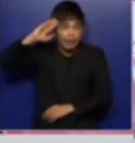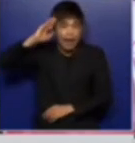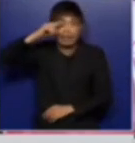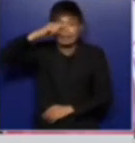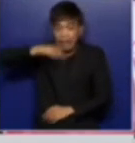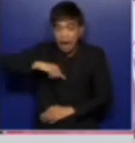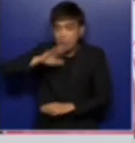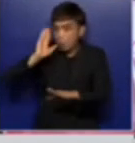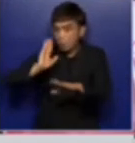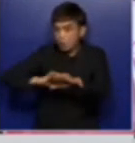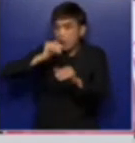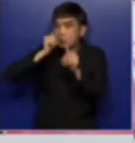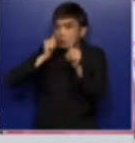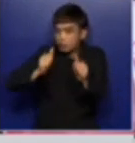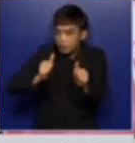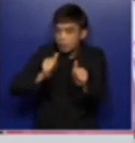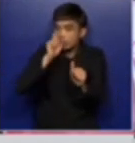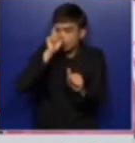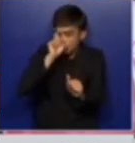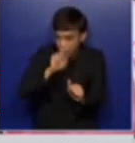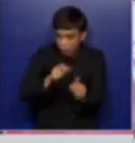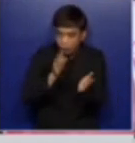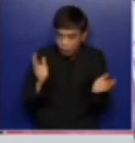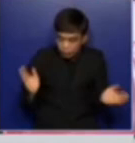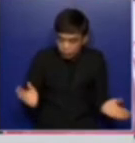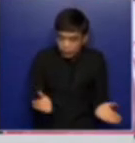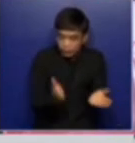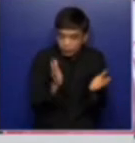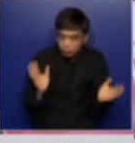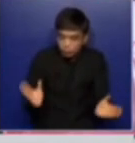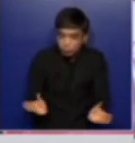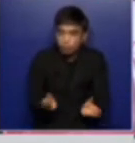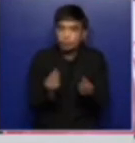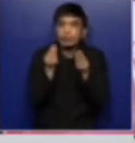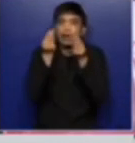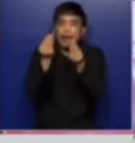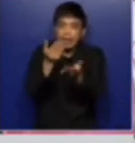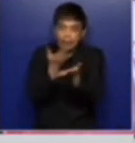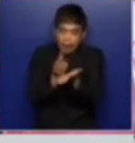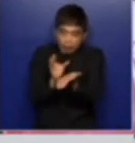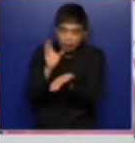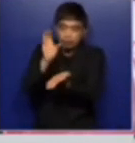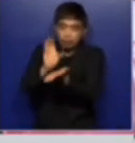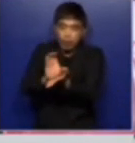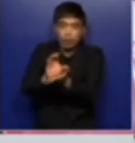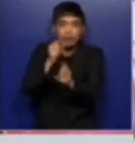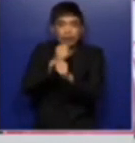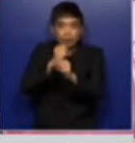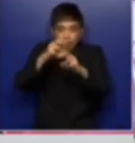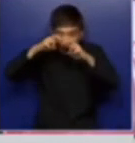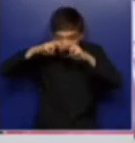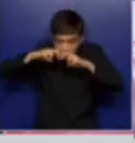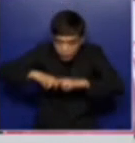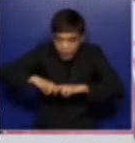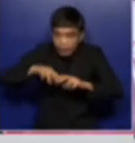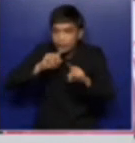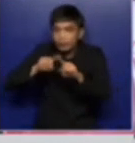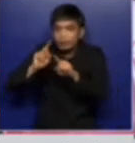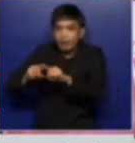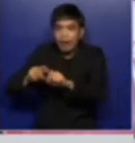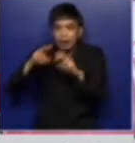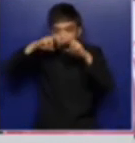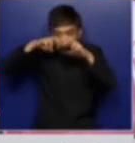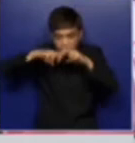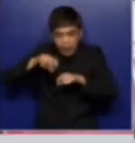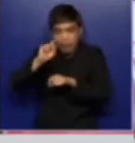ต้องสนับสนุนให้งบประมาณให้งบวิจัยแต่โครงการวิจัยประยุกต์และการพัฒ